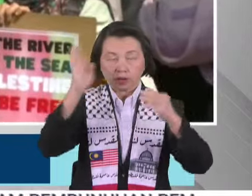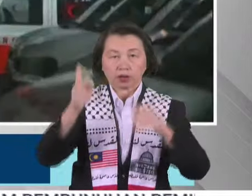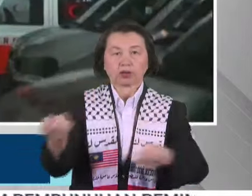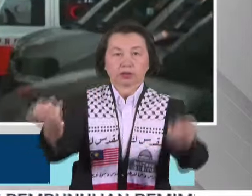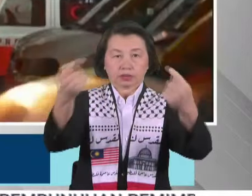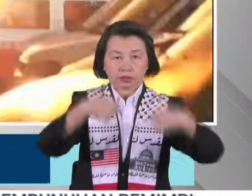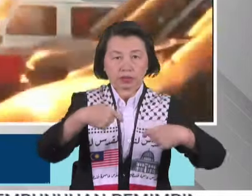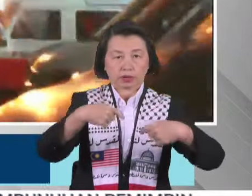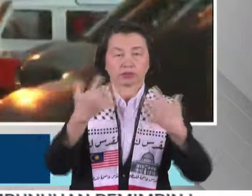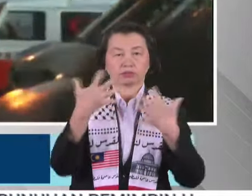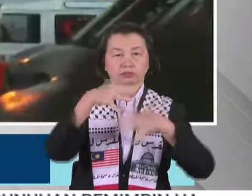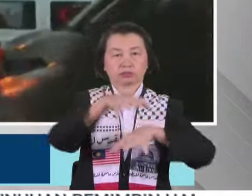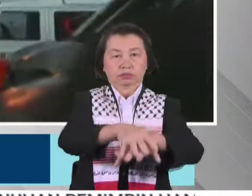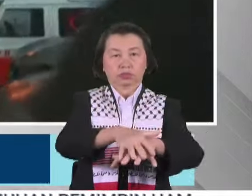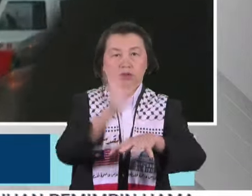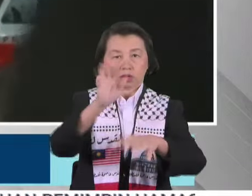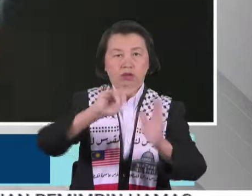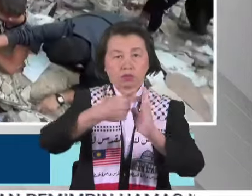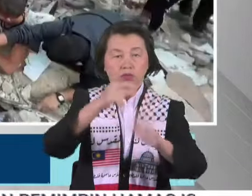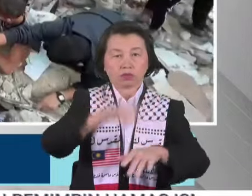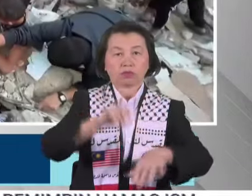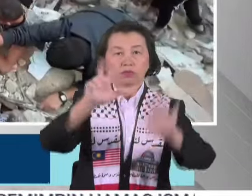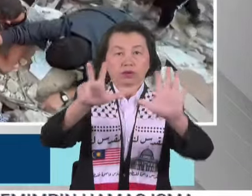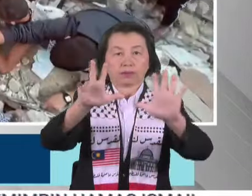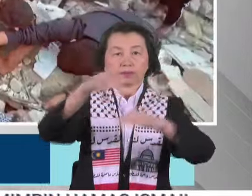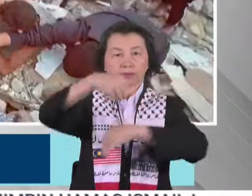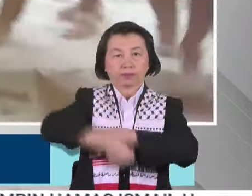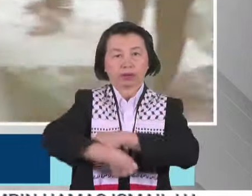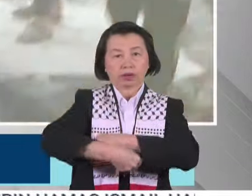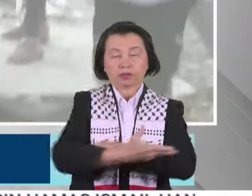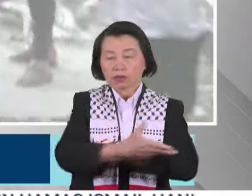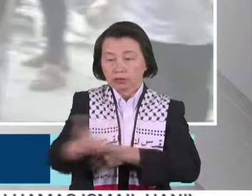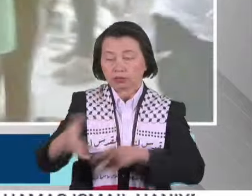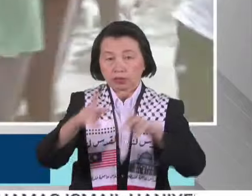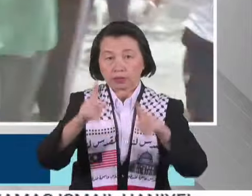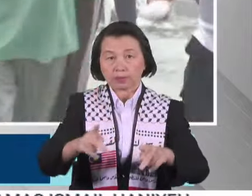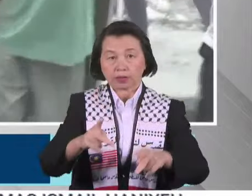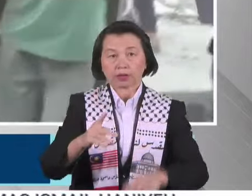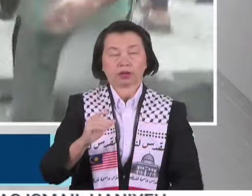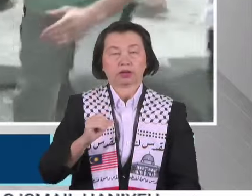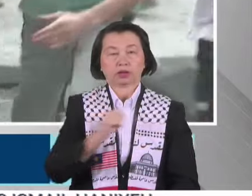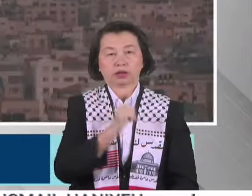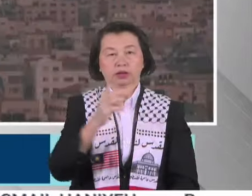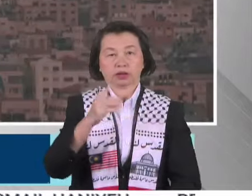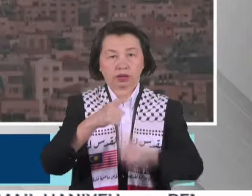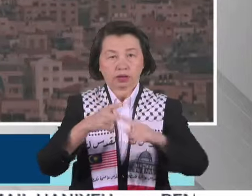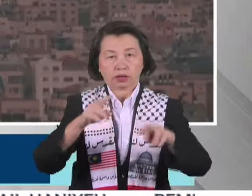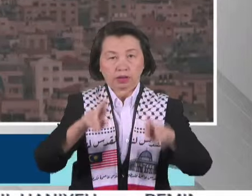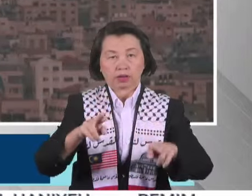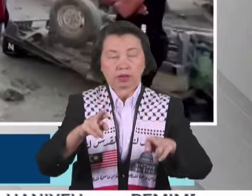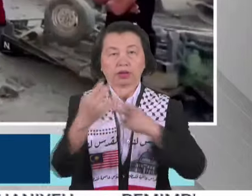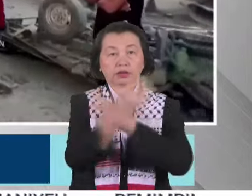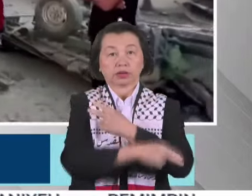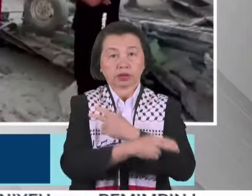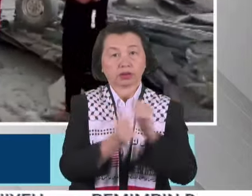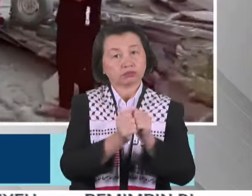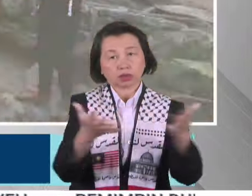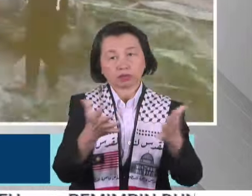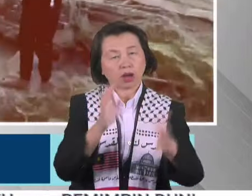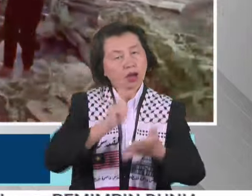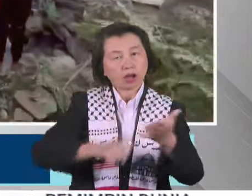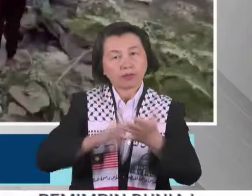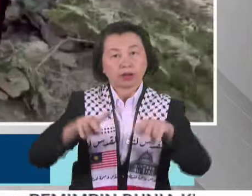hadir pada perhimpunan yang dijadual bermula pukul 8 malam. Semua pihak termasuk ahli Dewan Rakyat dan Dewan Negara tanpa mengira parti